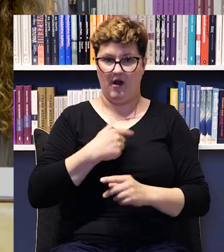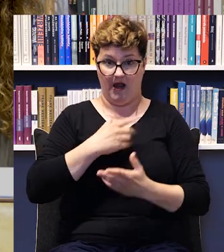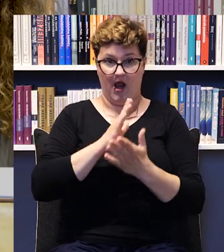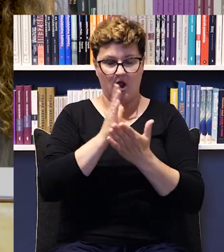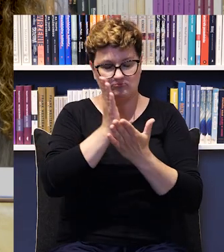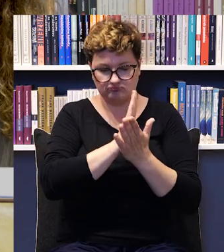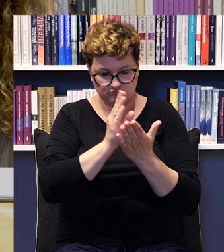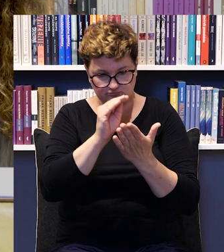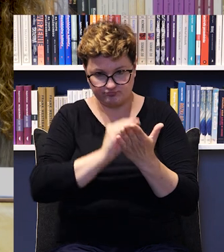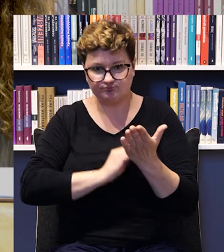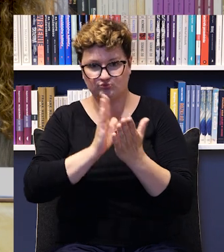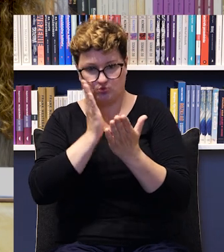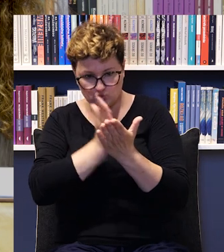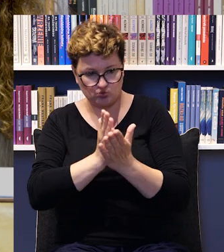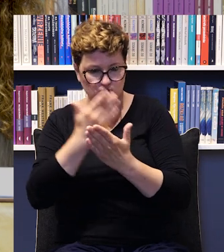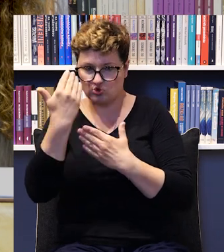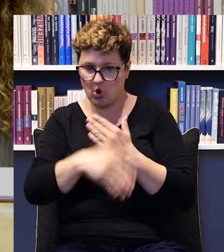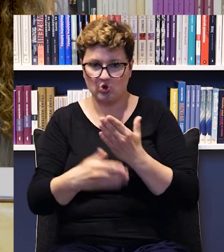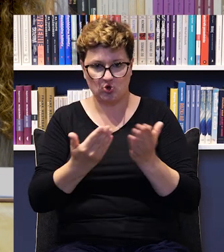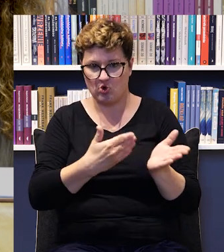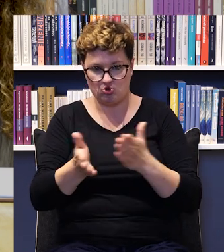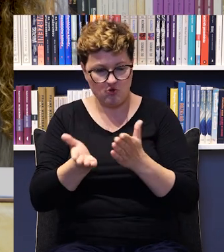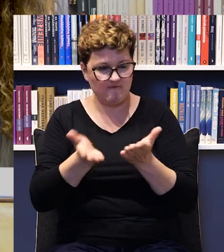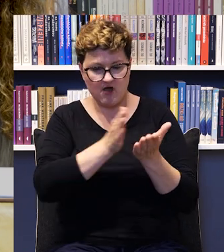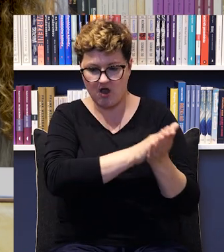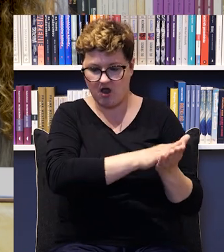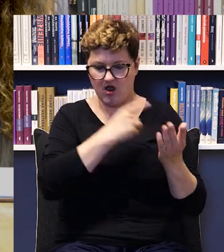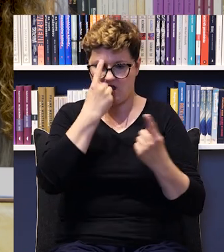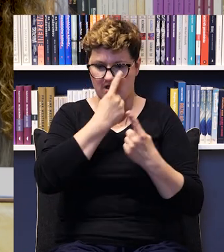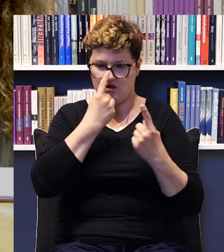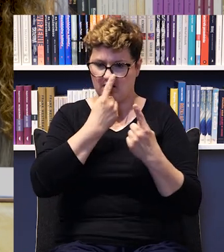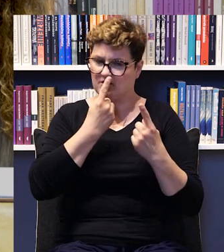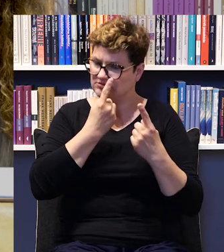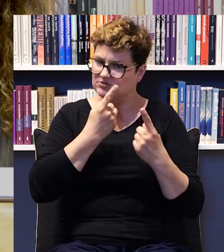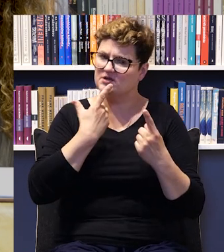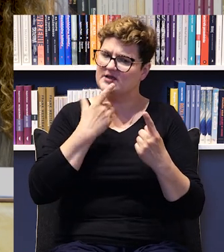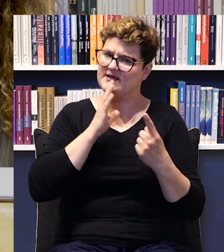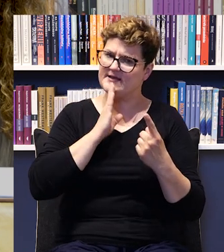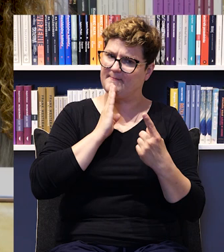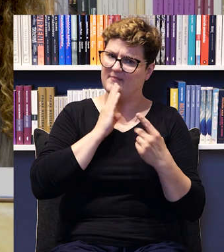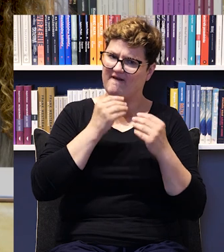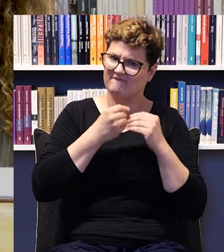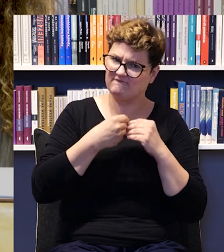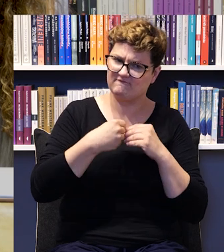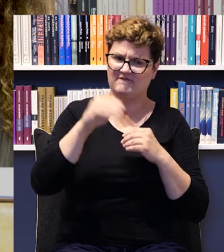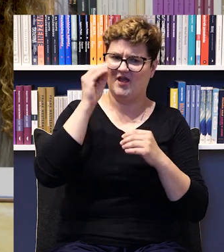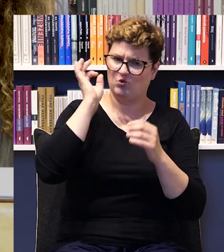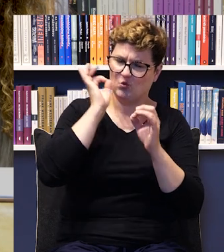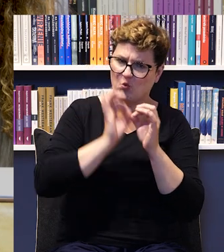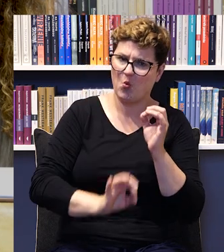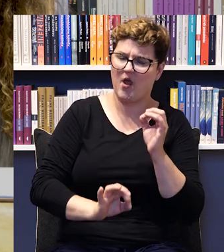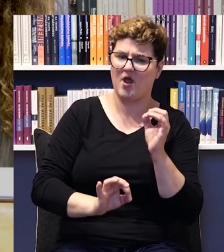to wydaje mi się, że doszłam chyba do tego, że jakby bardziej chyba jakby może bardziej precyzyjne